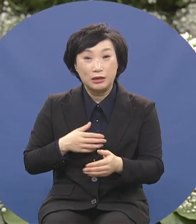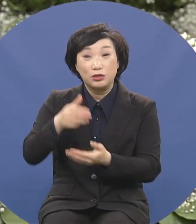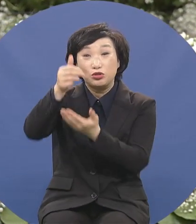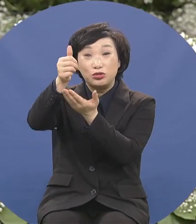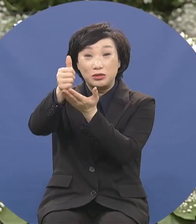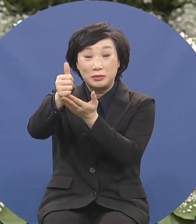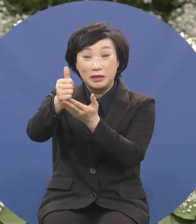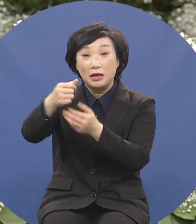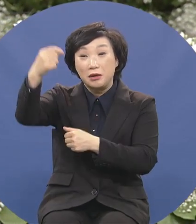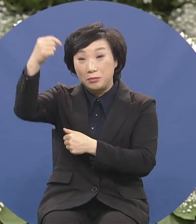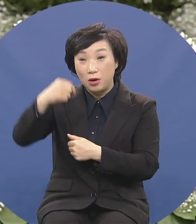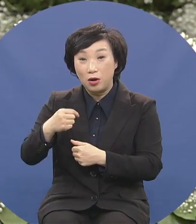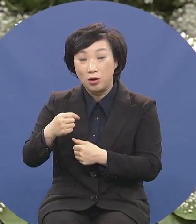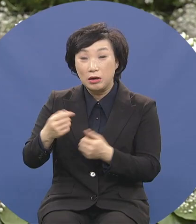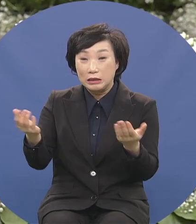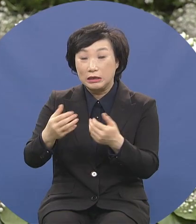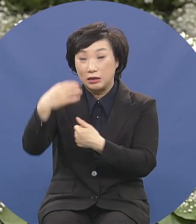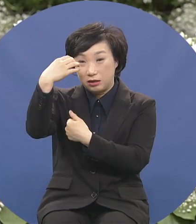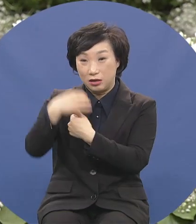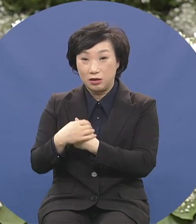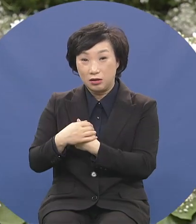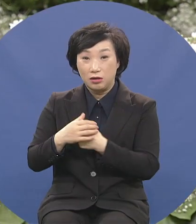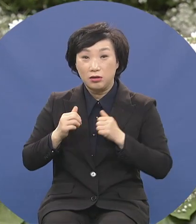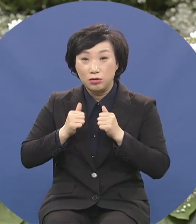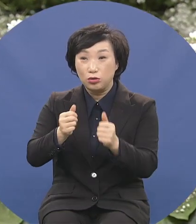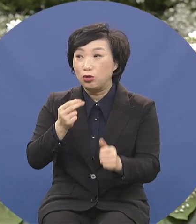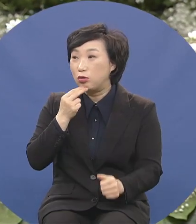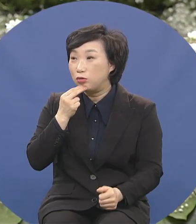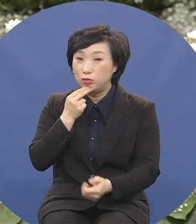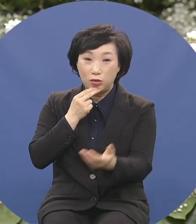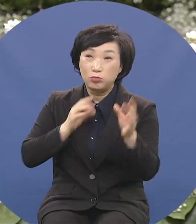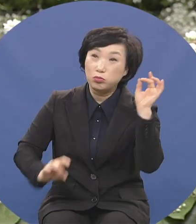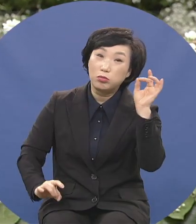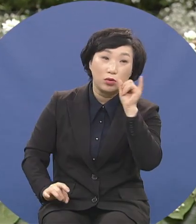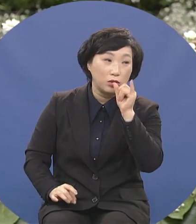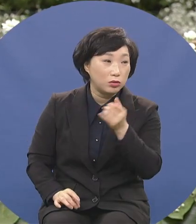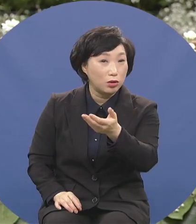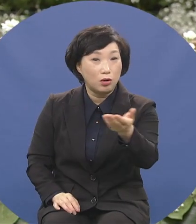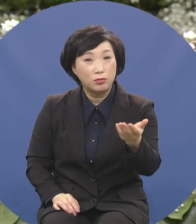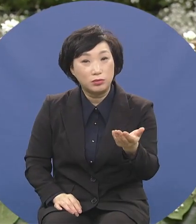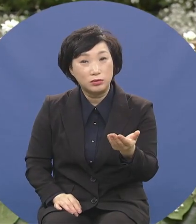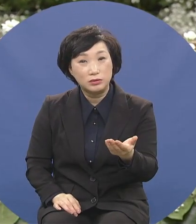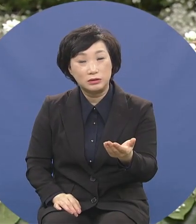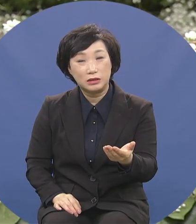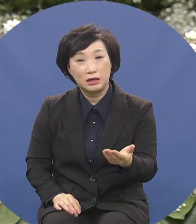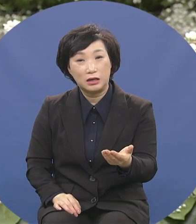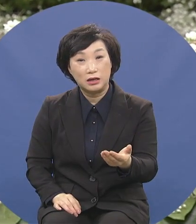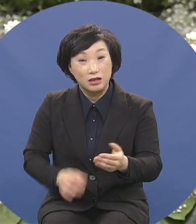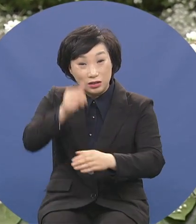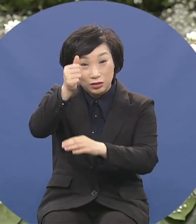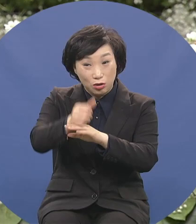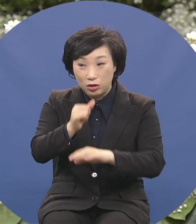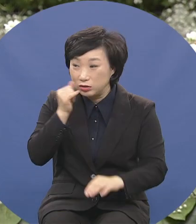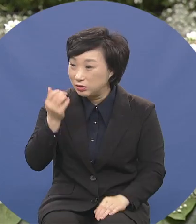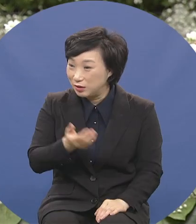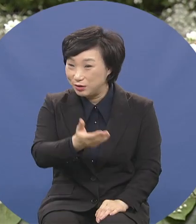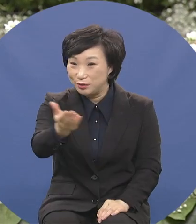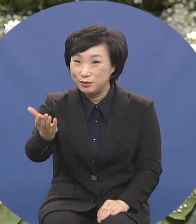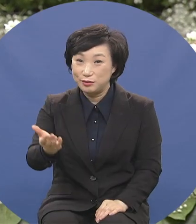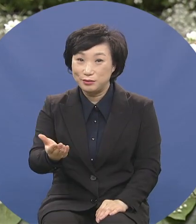주님이 명령하신 직분을 수행하지 않는다면 거기서 무슨 작품이